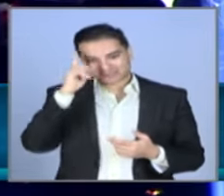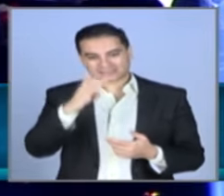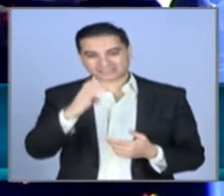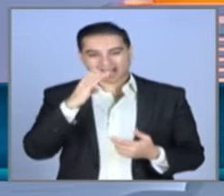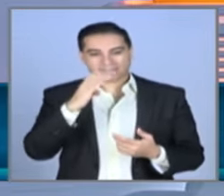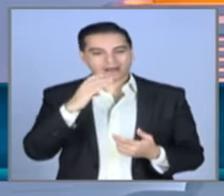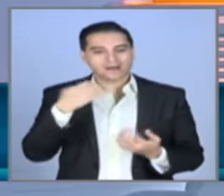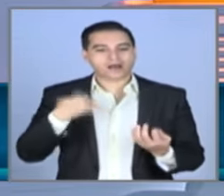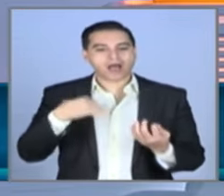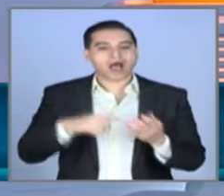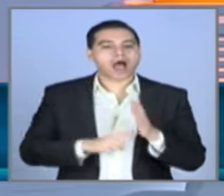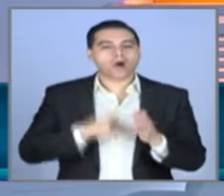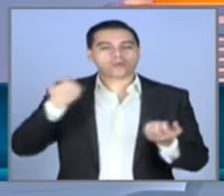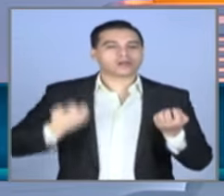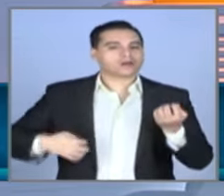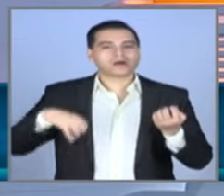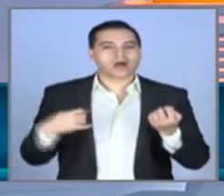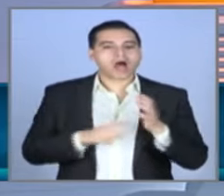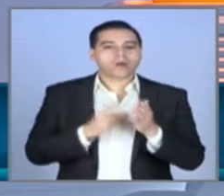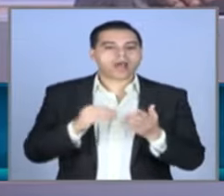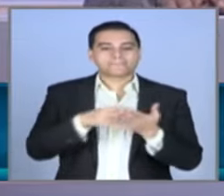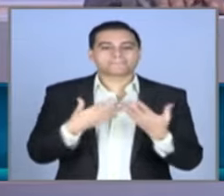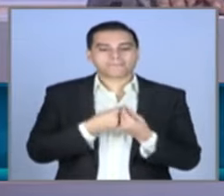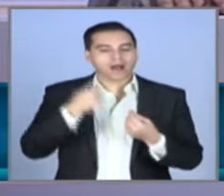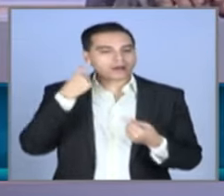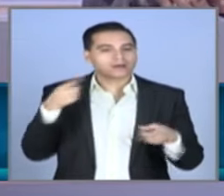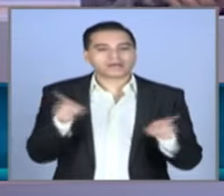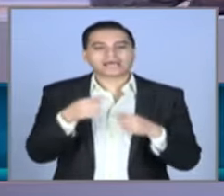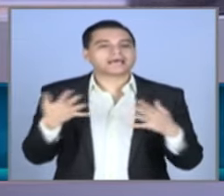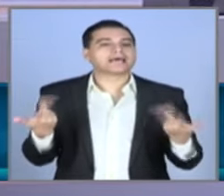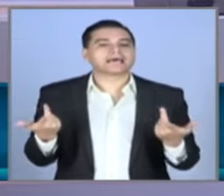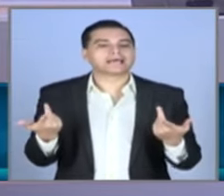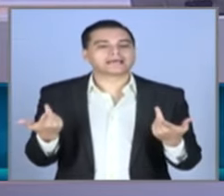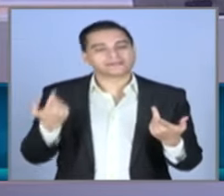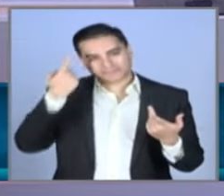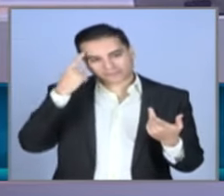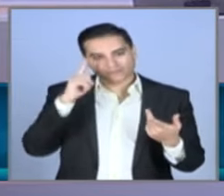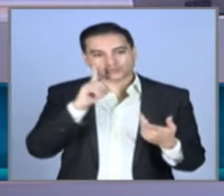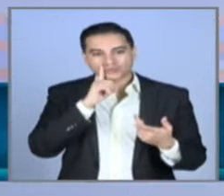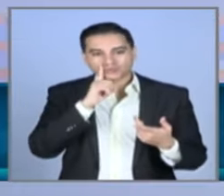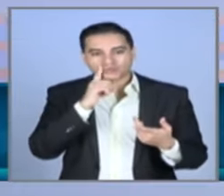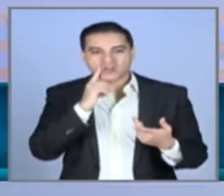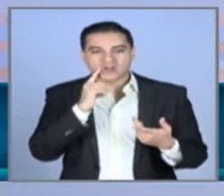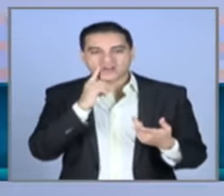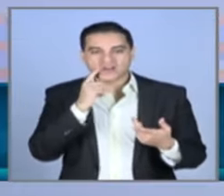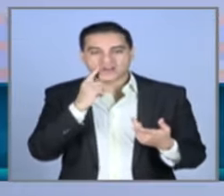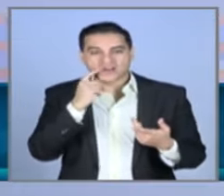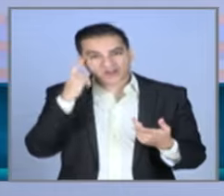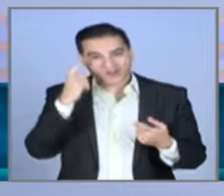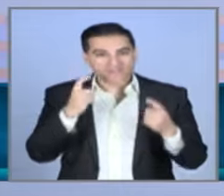خاطئه في اجابه اخمل خمل فكروني